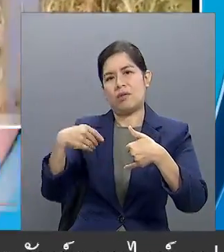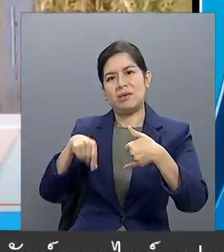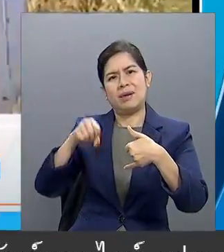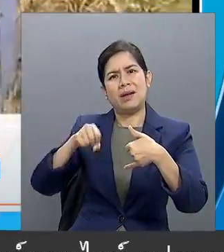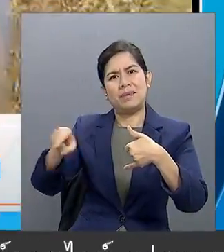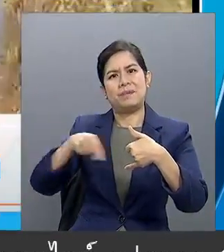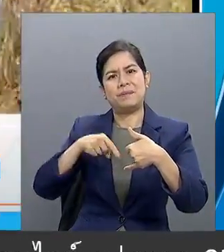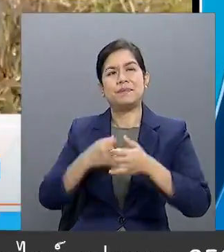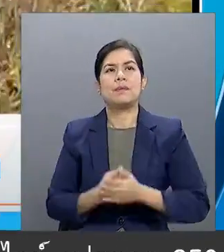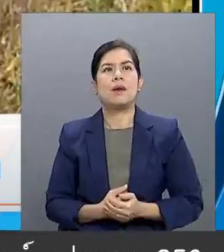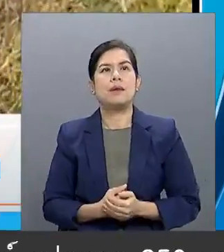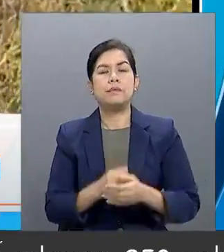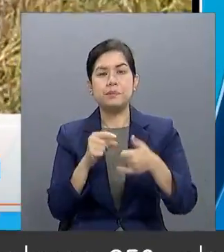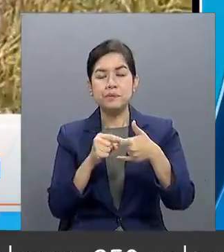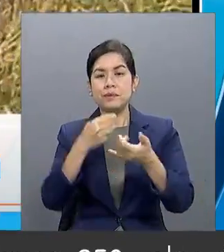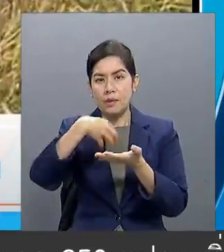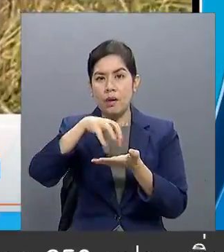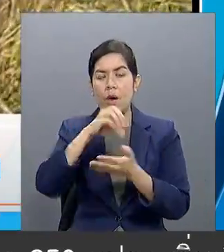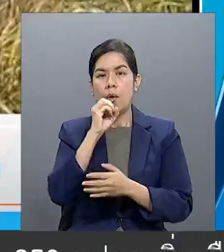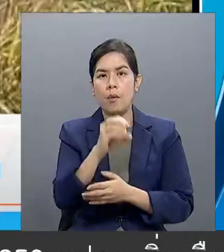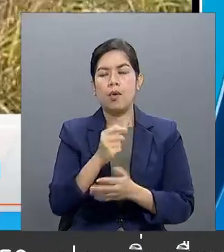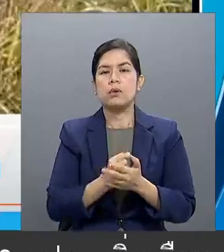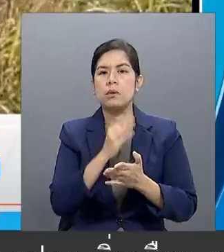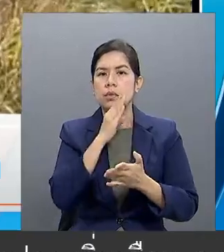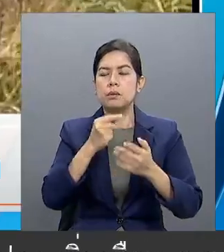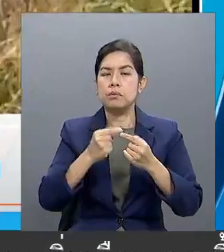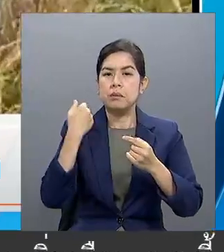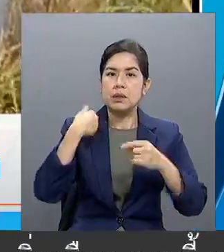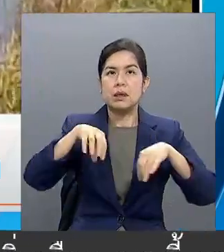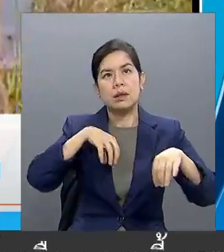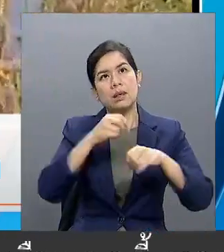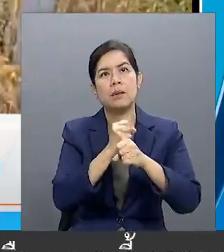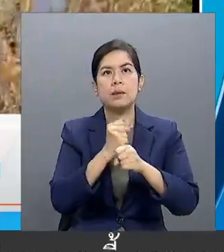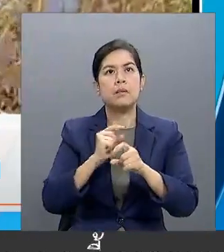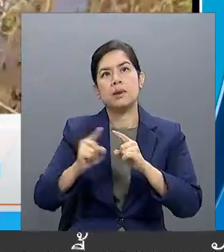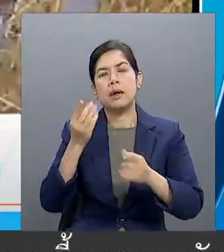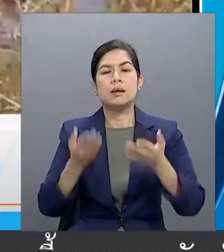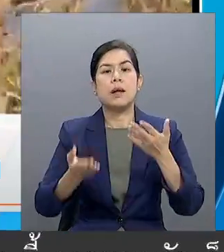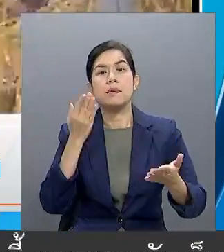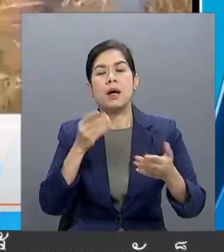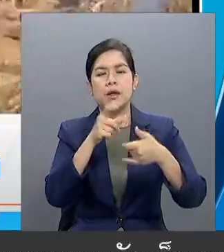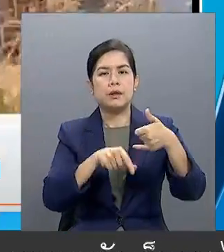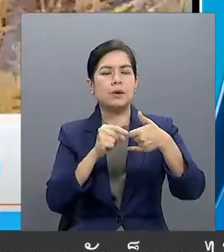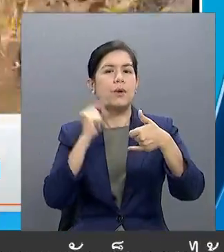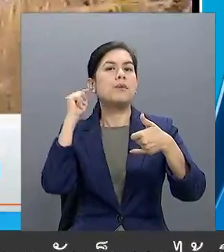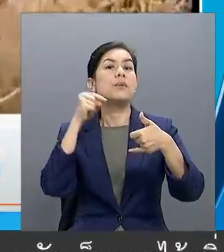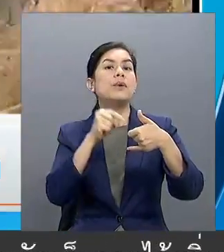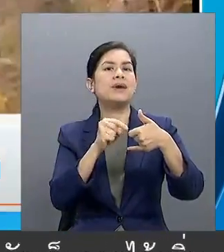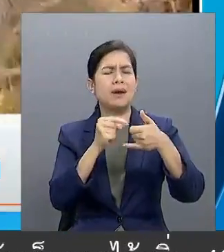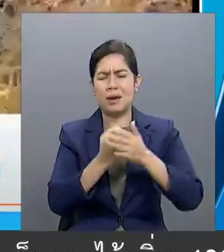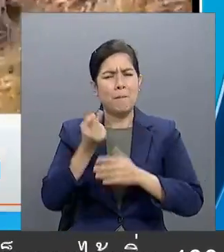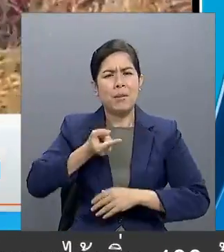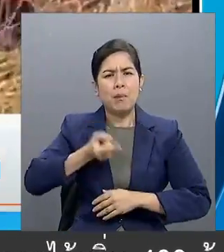บอกว่าปกติเวลาชุมชนงานตำบลต่างเขาจัดงานจัดกิจกรรมคุณรำไพเองก็จะแต่งชุดแต่งกายด้วยเงาะป่า